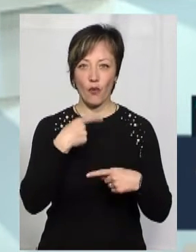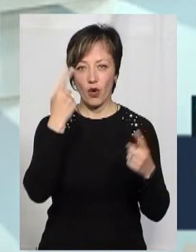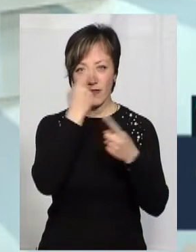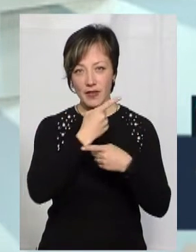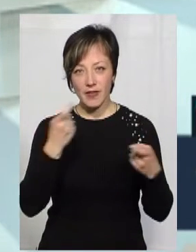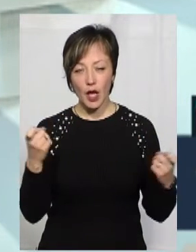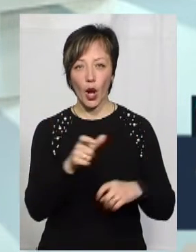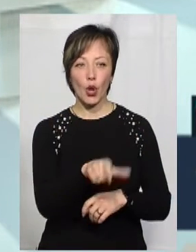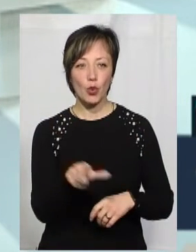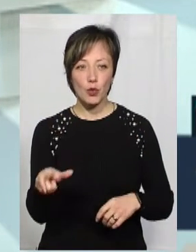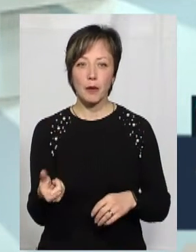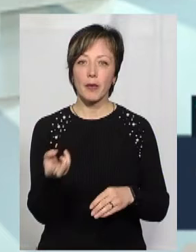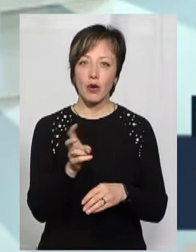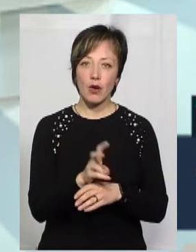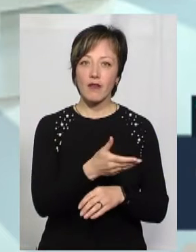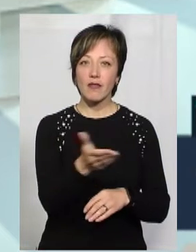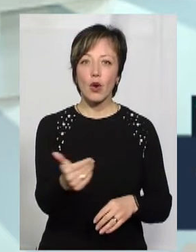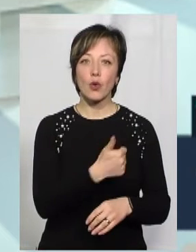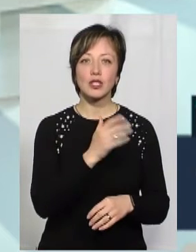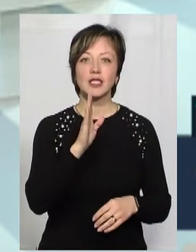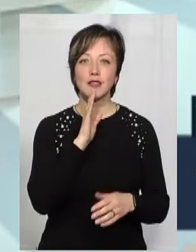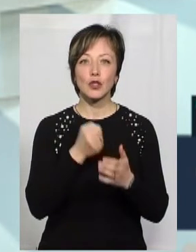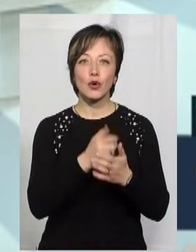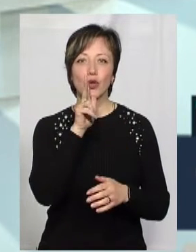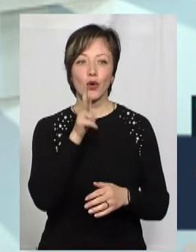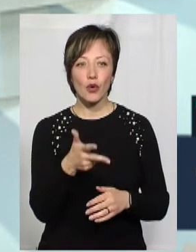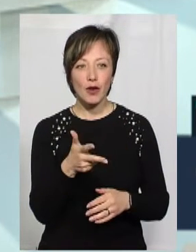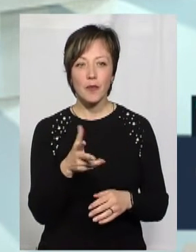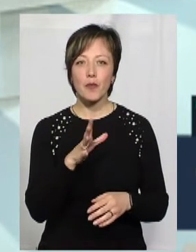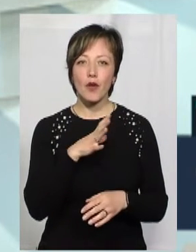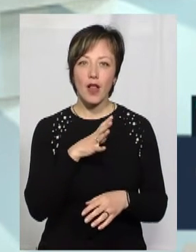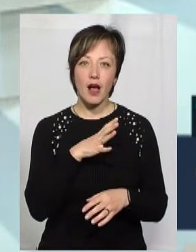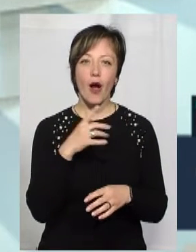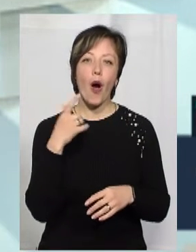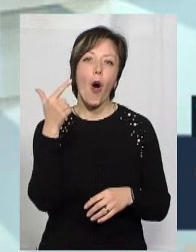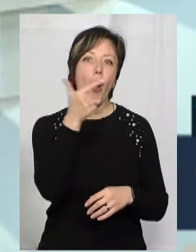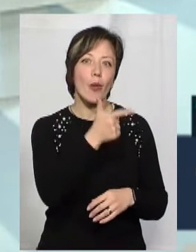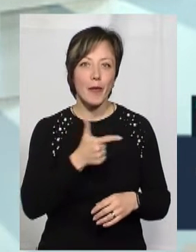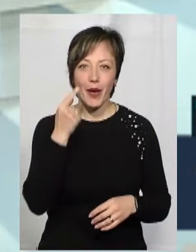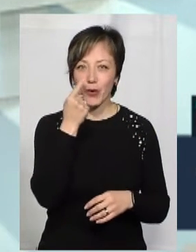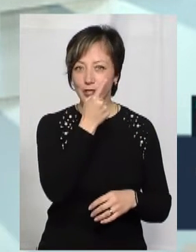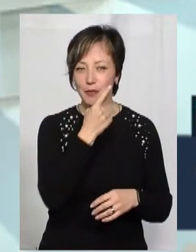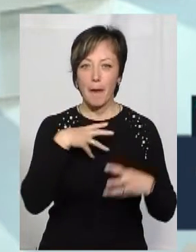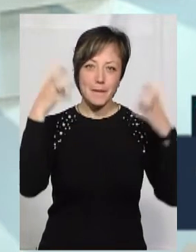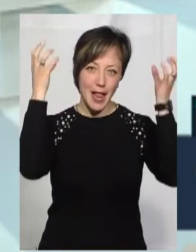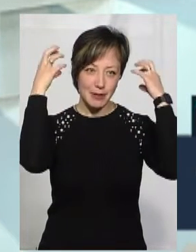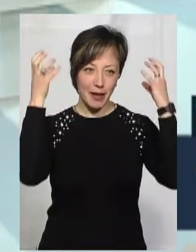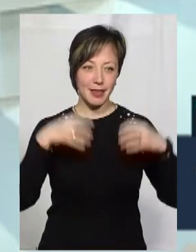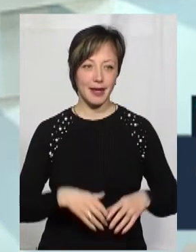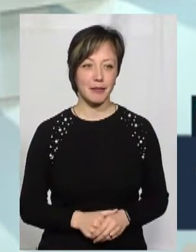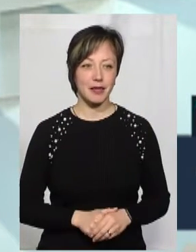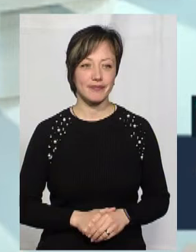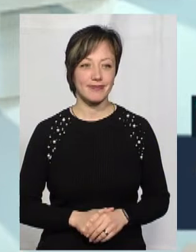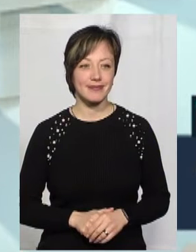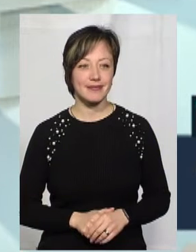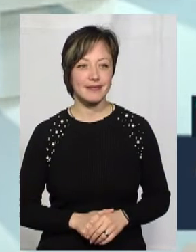ефірах, і тим людям, які приходять, що ви всі хочете дівчинку до 3 років, щоб вона була з голубенькими очима, і щоб вже вона була з бантиками.